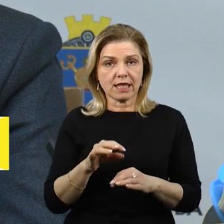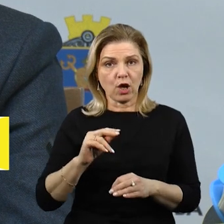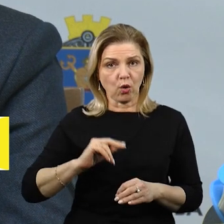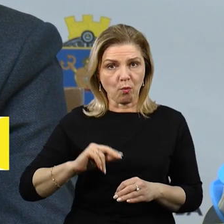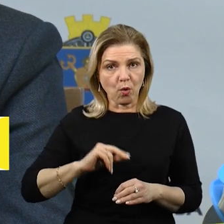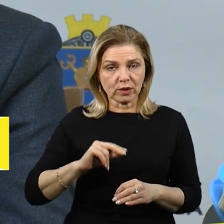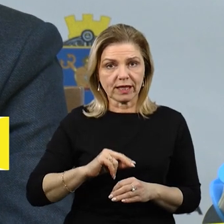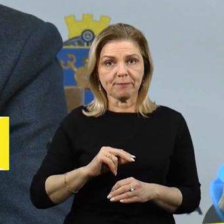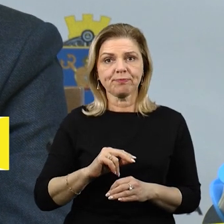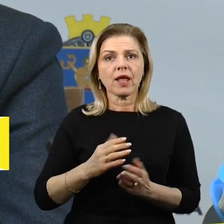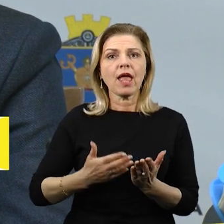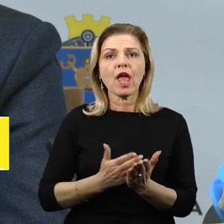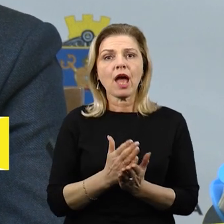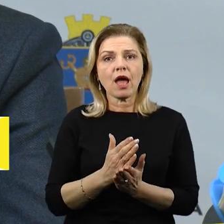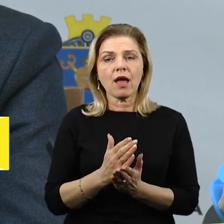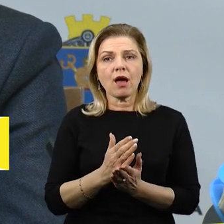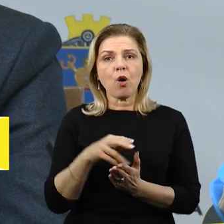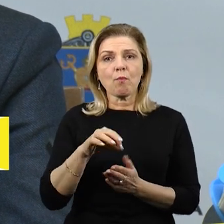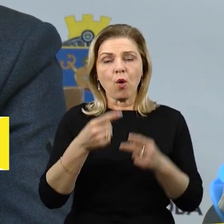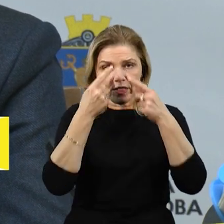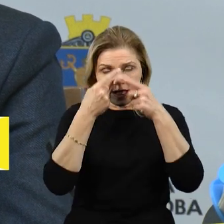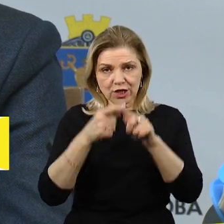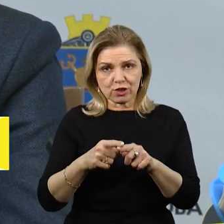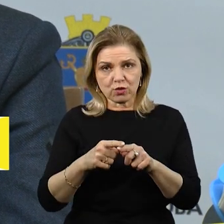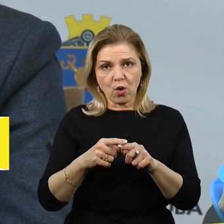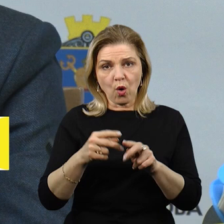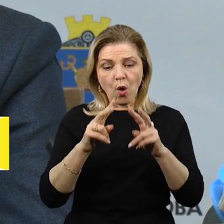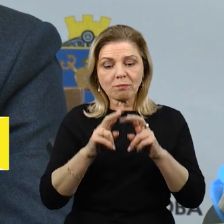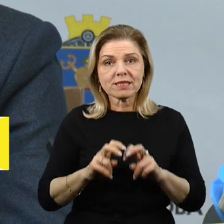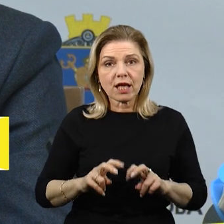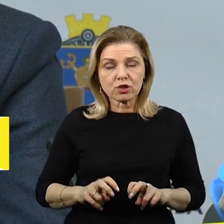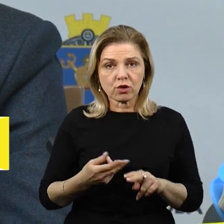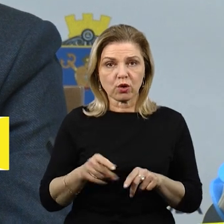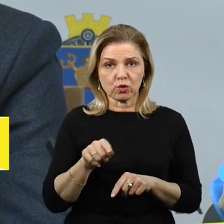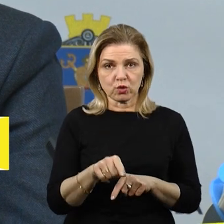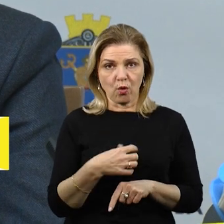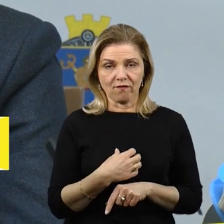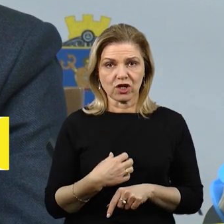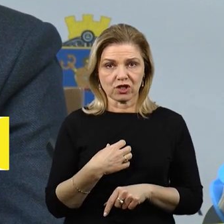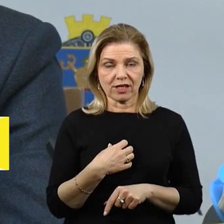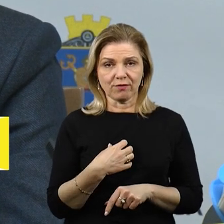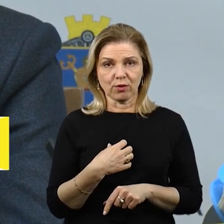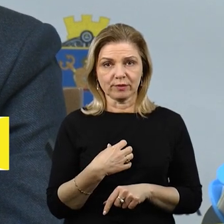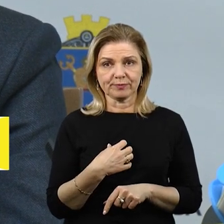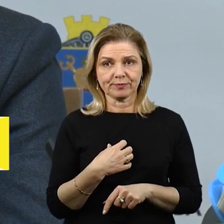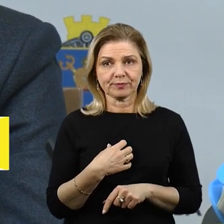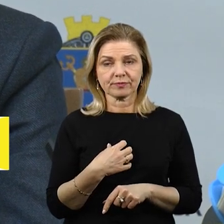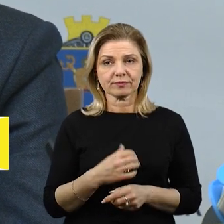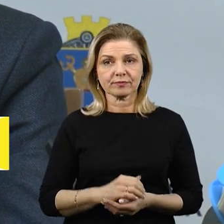об'єкти ой роботи по технічному обстеженню цього важливого